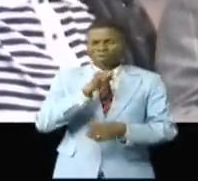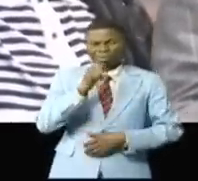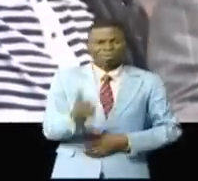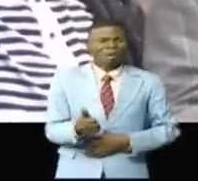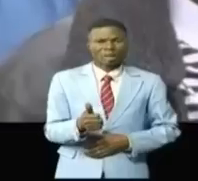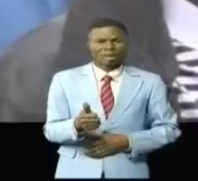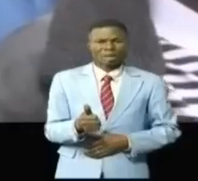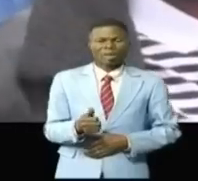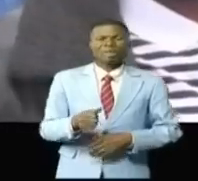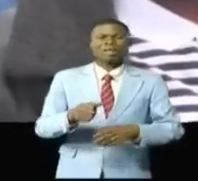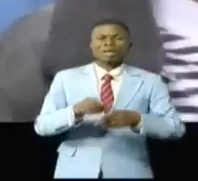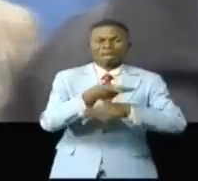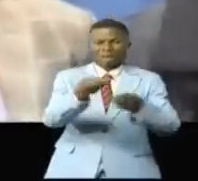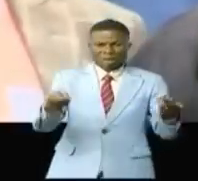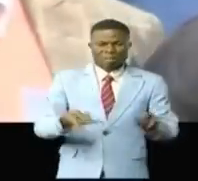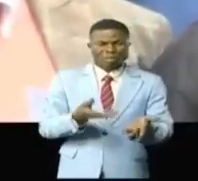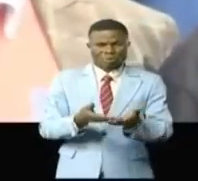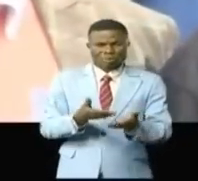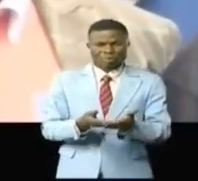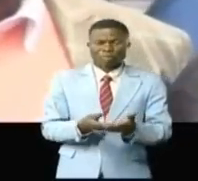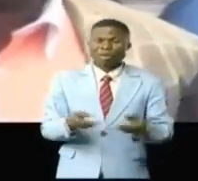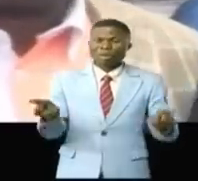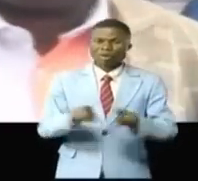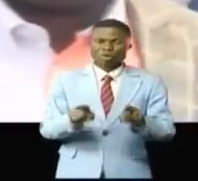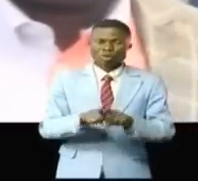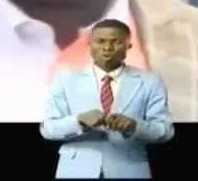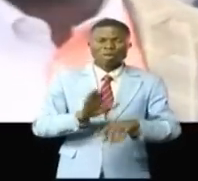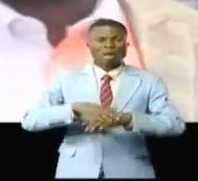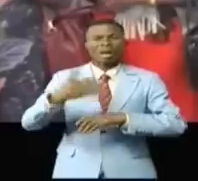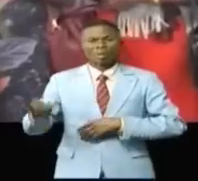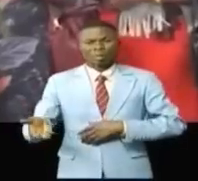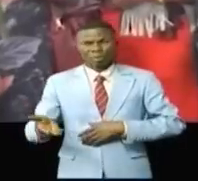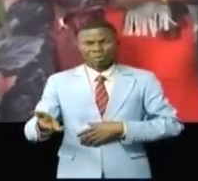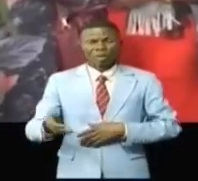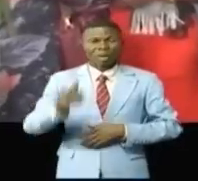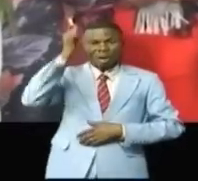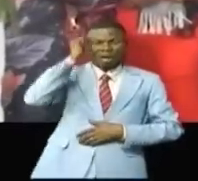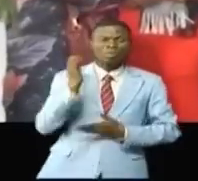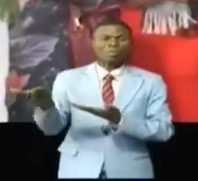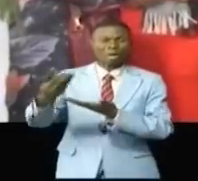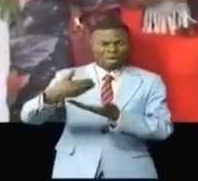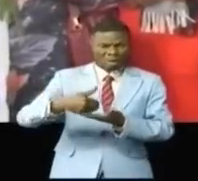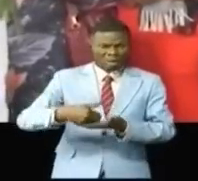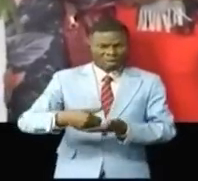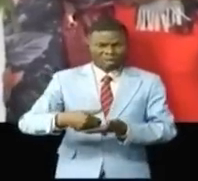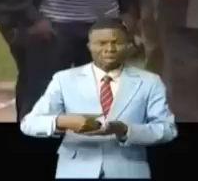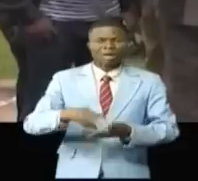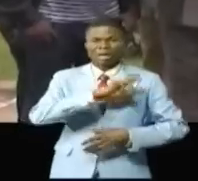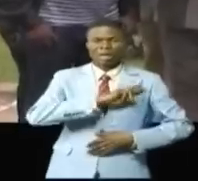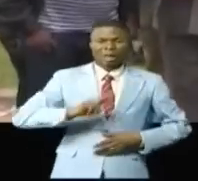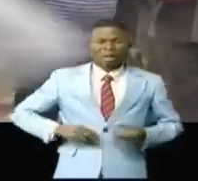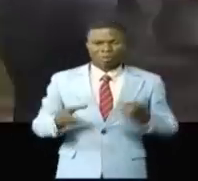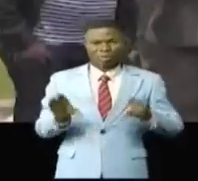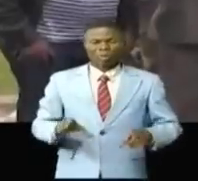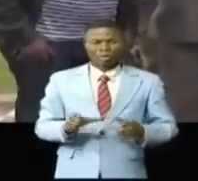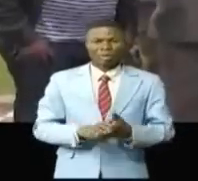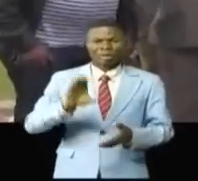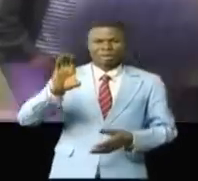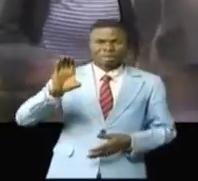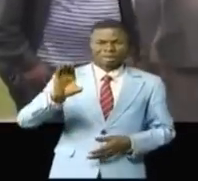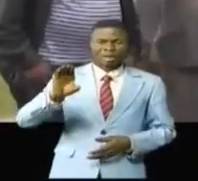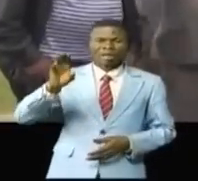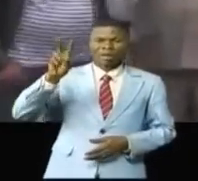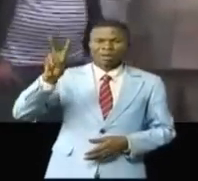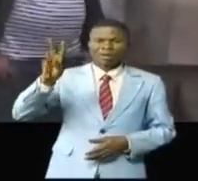rendus par la CVM. C'est un peu, quelques temps après, que le navire va revenir en RDC. La CVM, nous avons